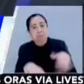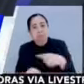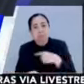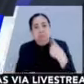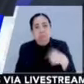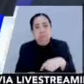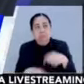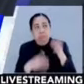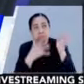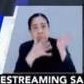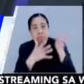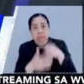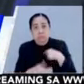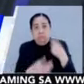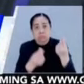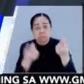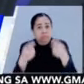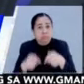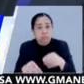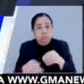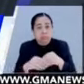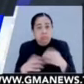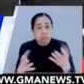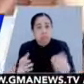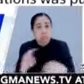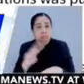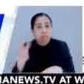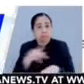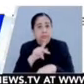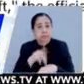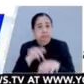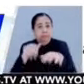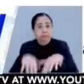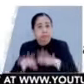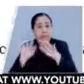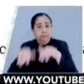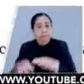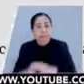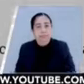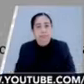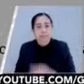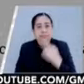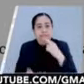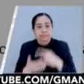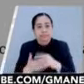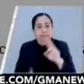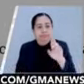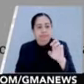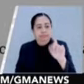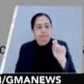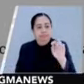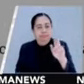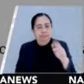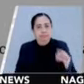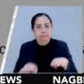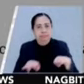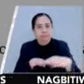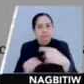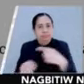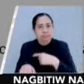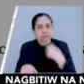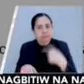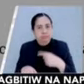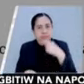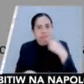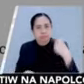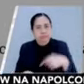cast a blind eye on what is happening in the West Philippine Sea. Sa ulat ng Reuters, hinarang umano ng China at Russia ang